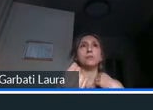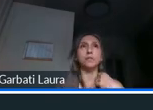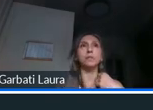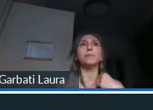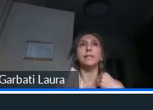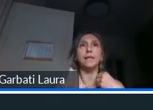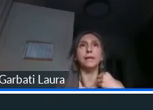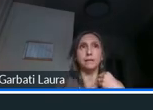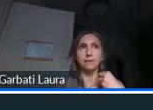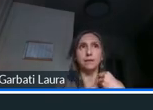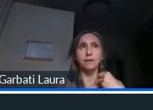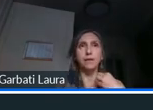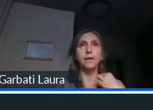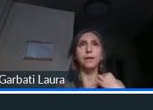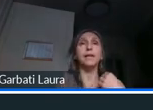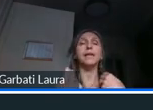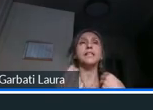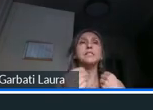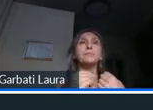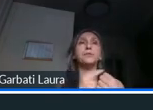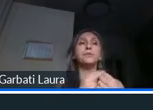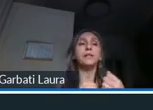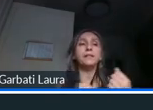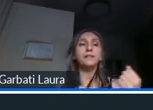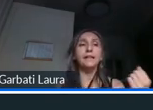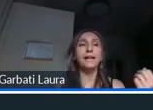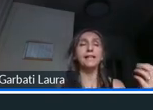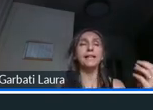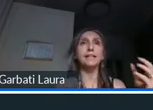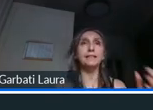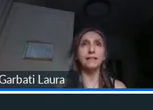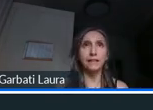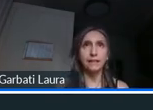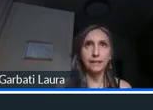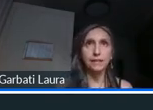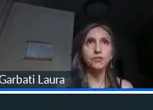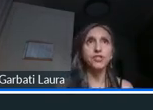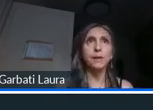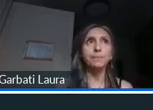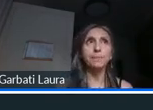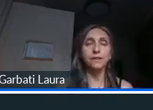esaustivo possibile e rispondente a